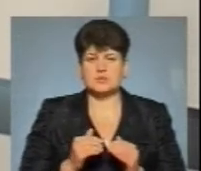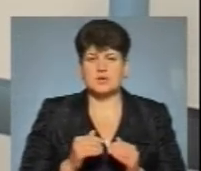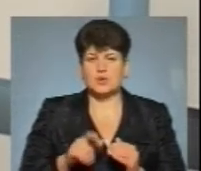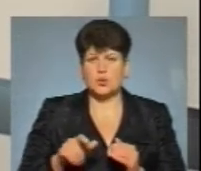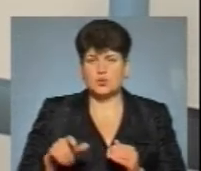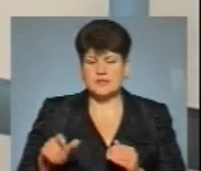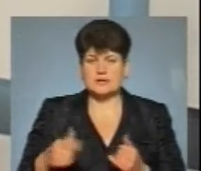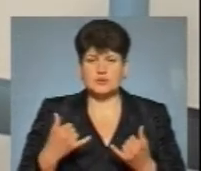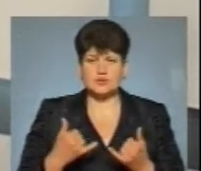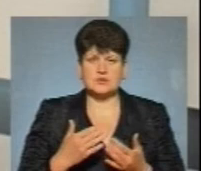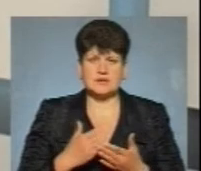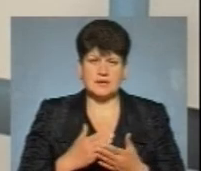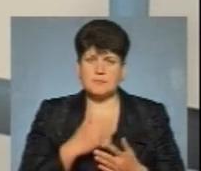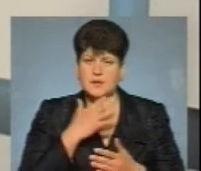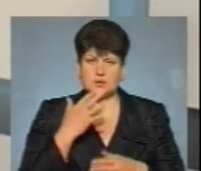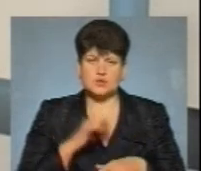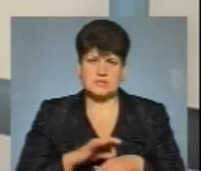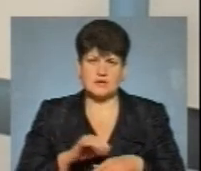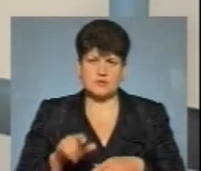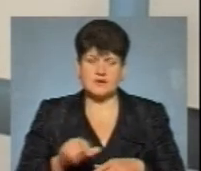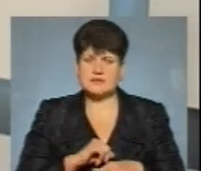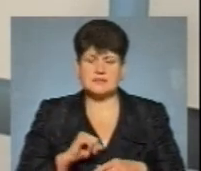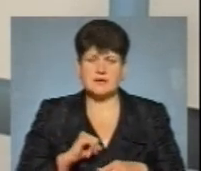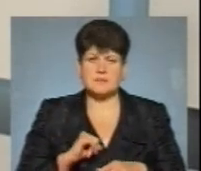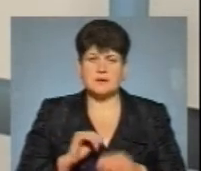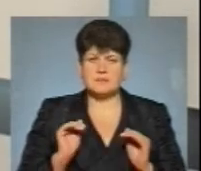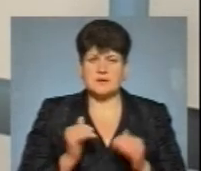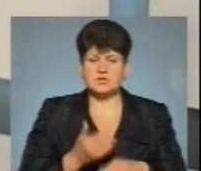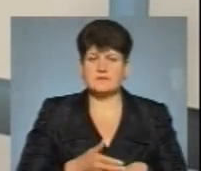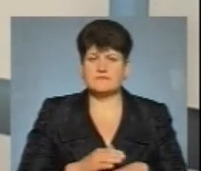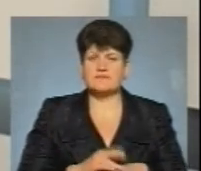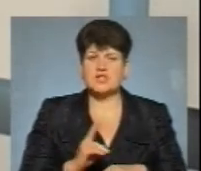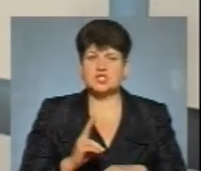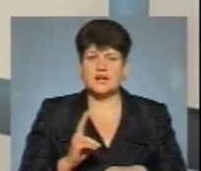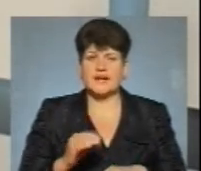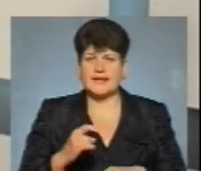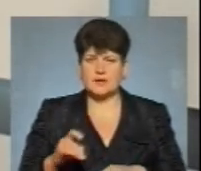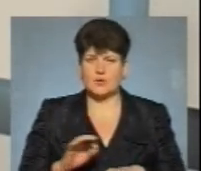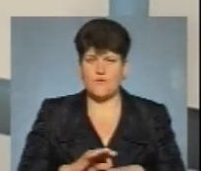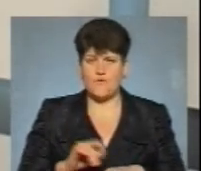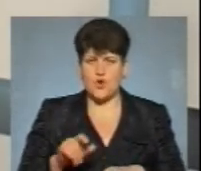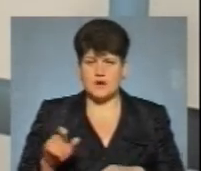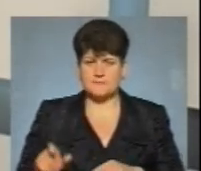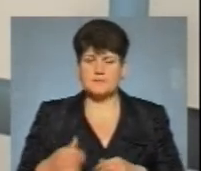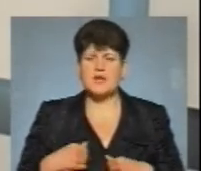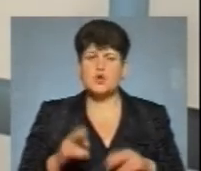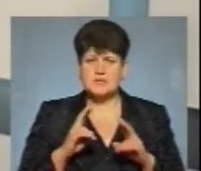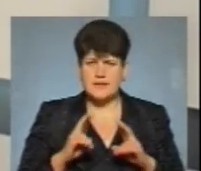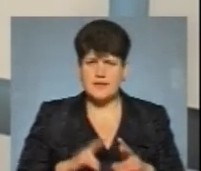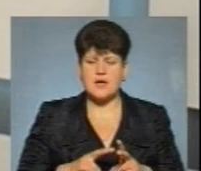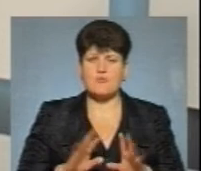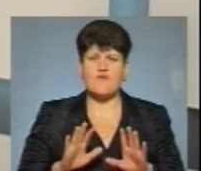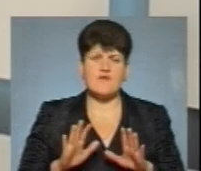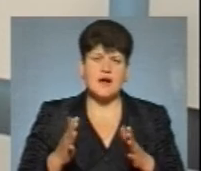є, хоча багато захворівших, але й важких найменше. Звичайно, що ми розглядаємо варіант такий,